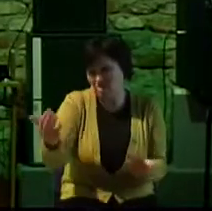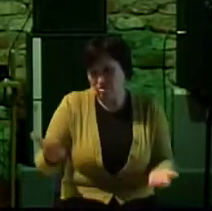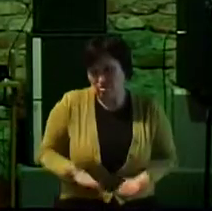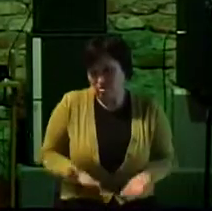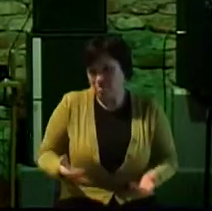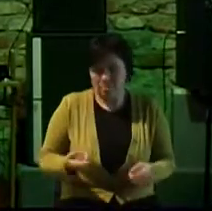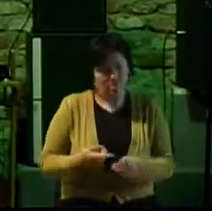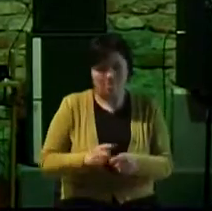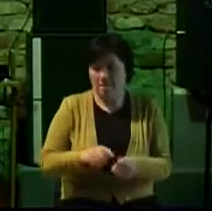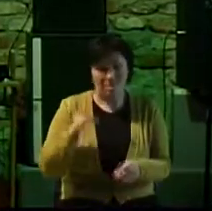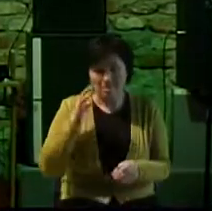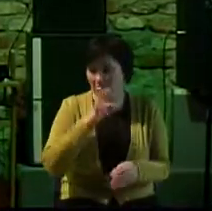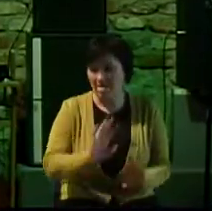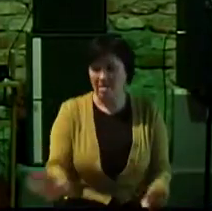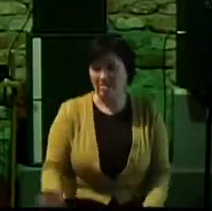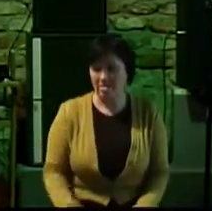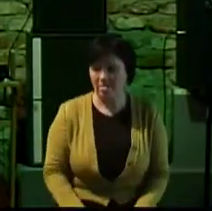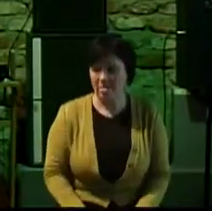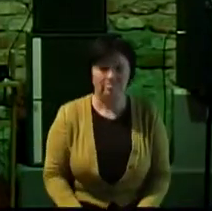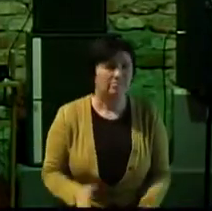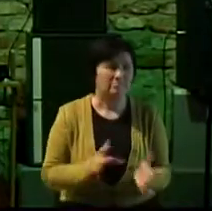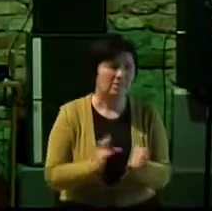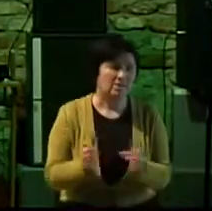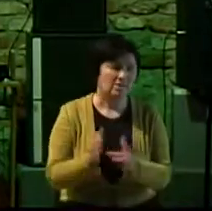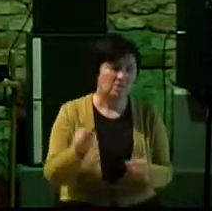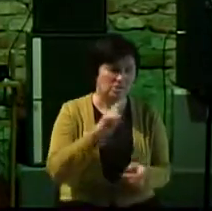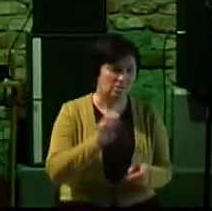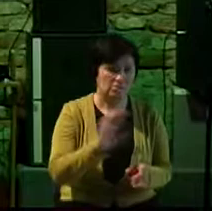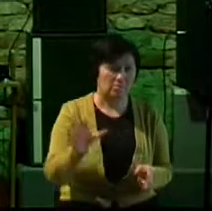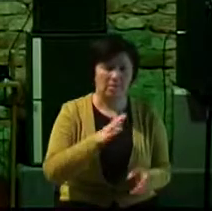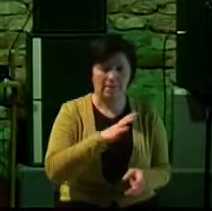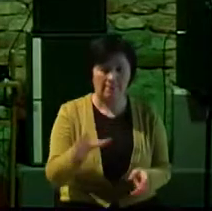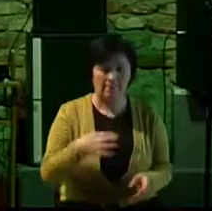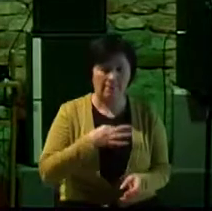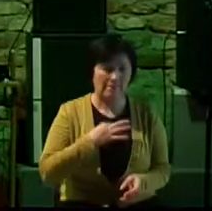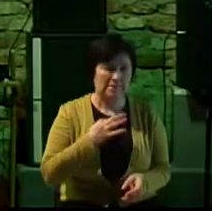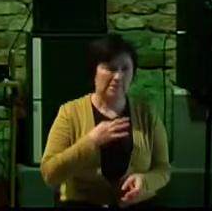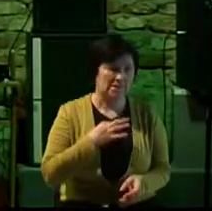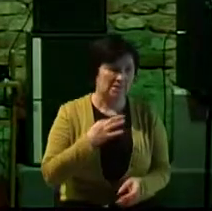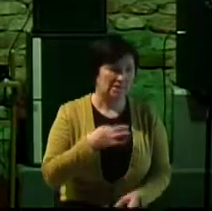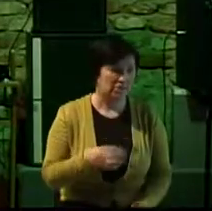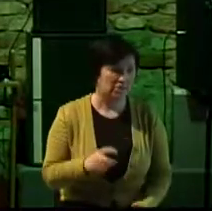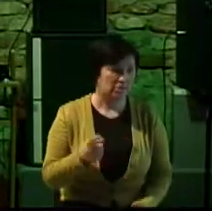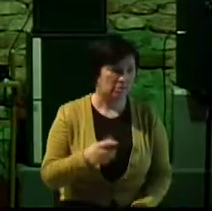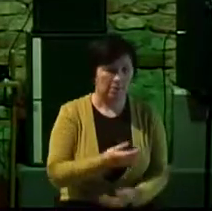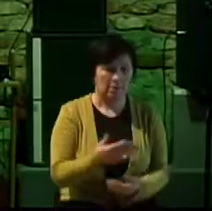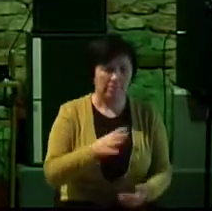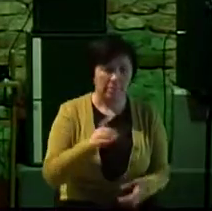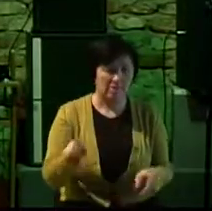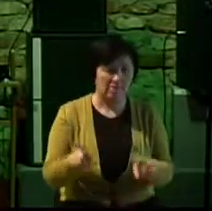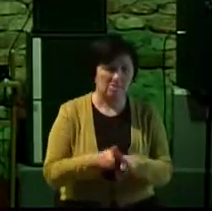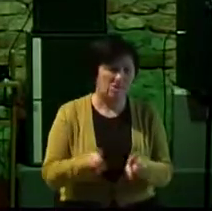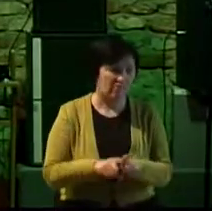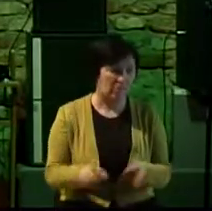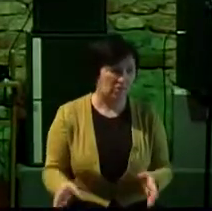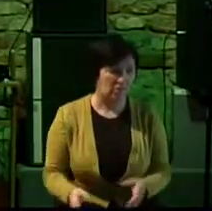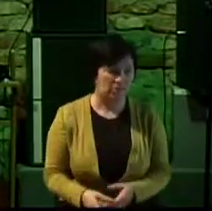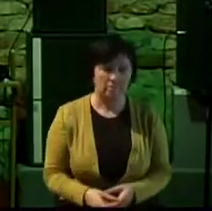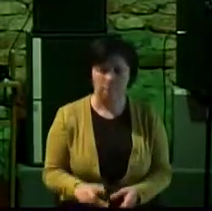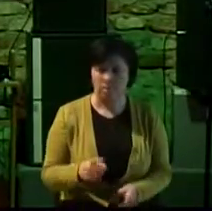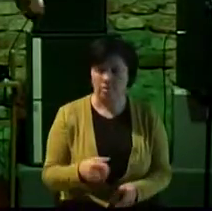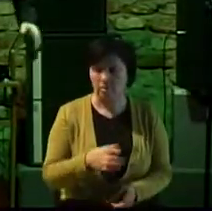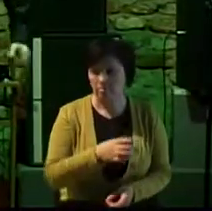Это неправильно. Иисус учит нас тому, чтобы мы не были безразличны, чтобы нам не было все равно,